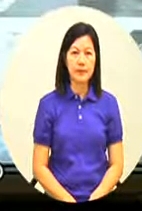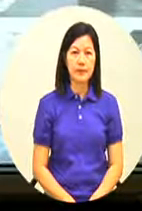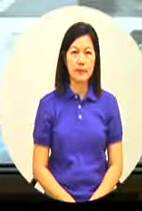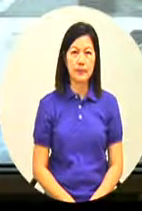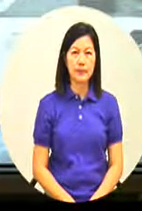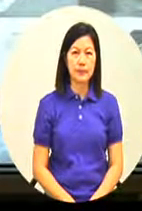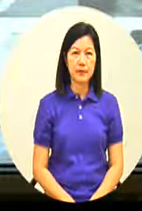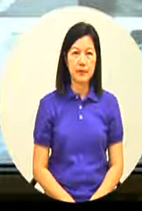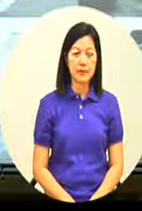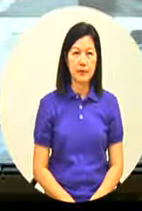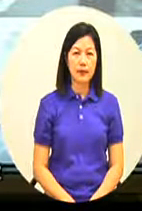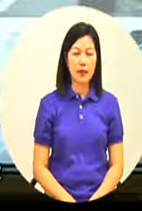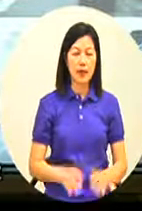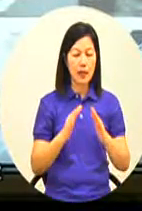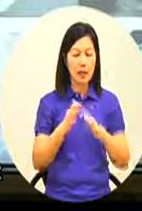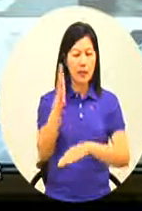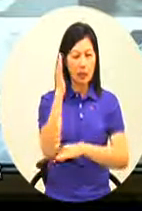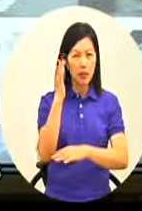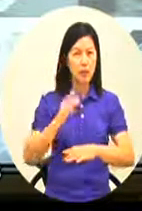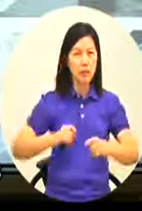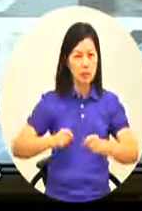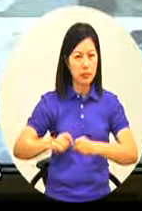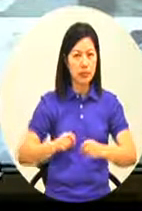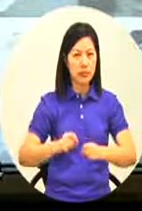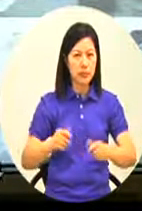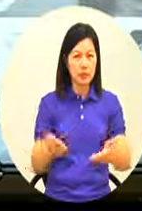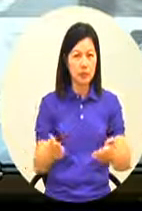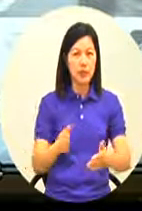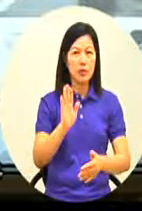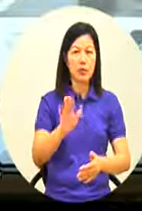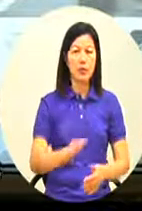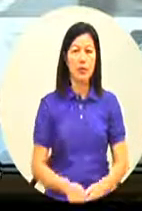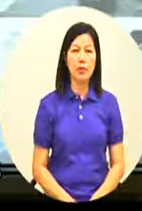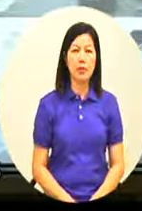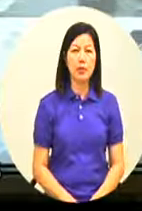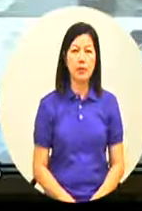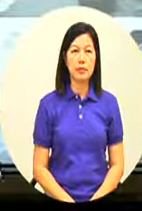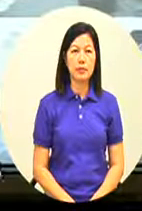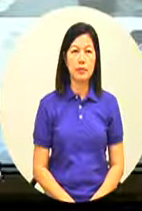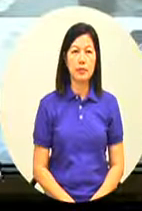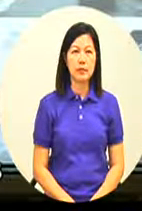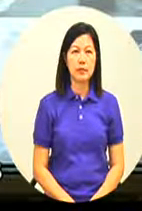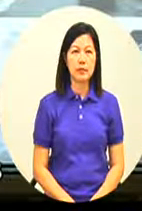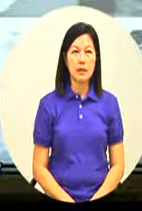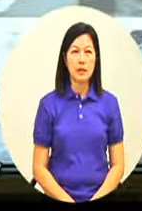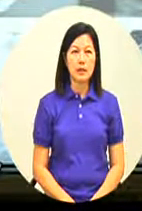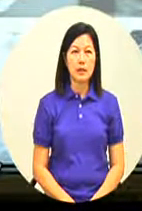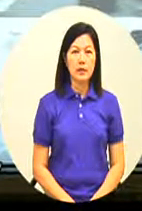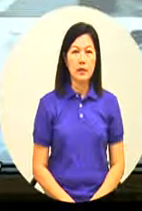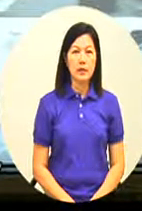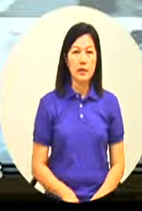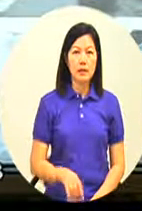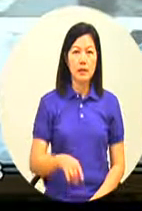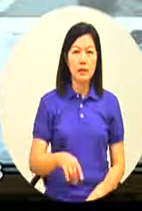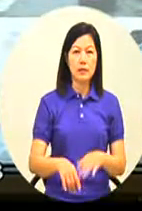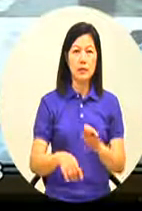这是市政府开辟的。好，仁和南街这里，我甲局长讲，这是区公所哦。